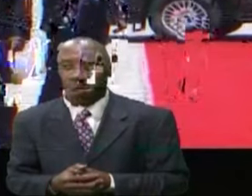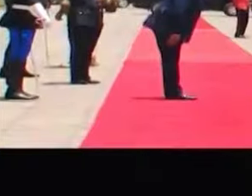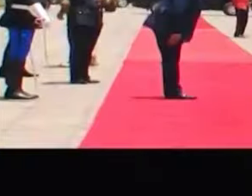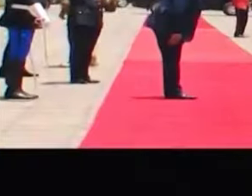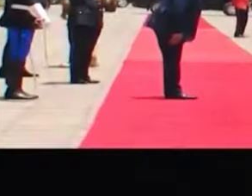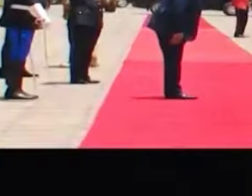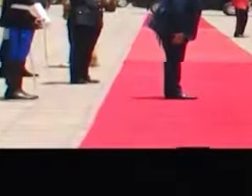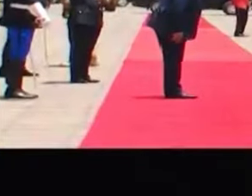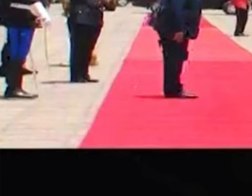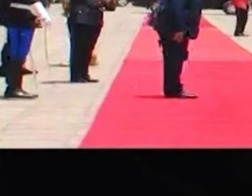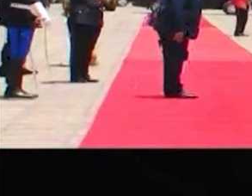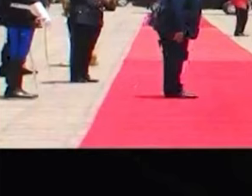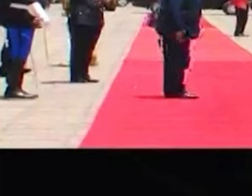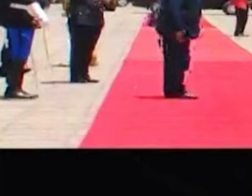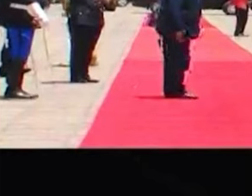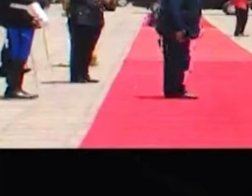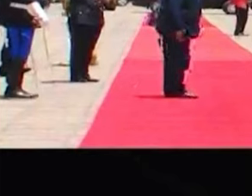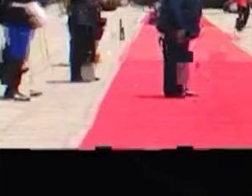30 octobre